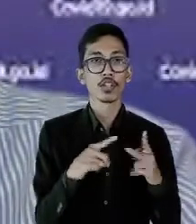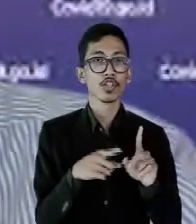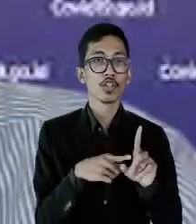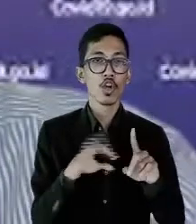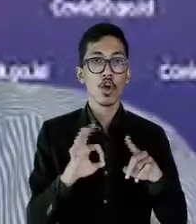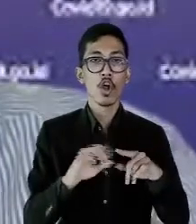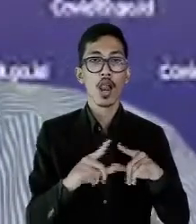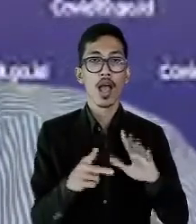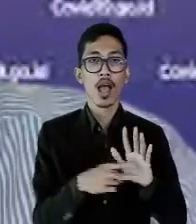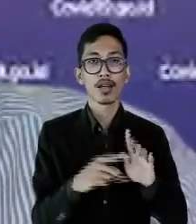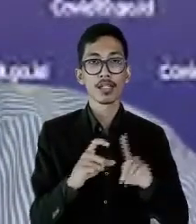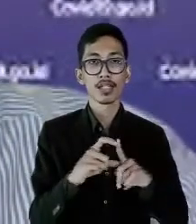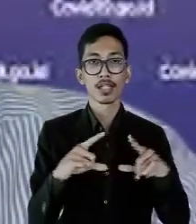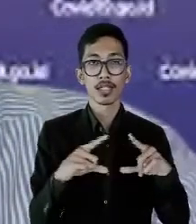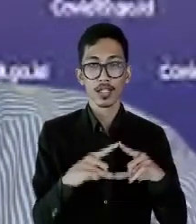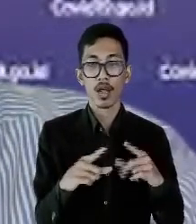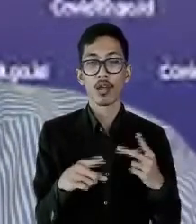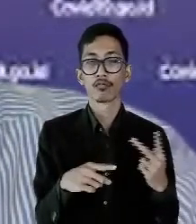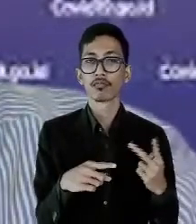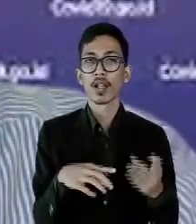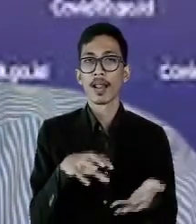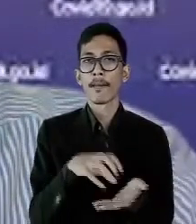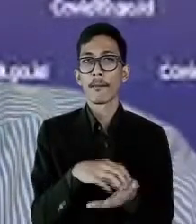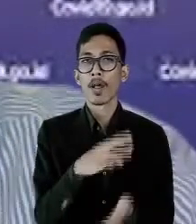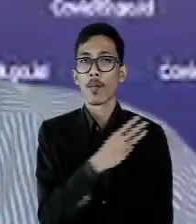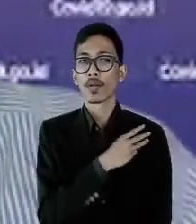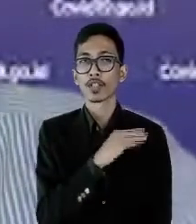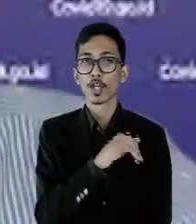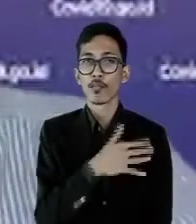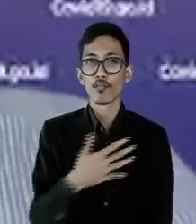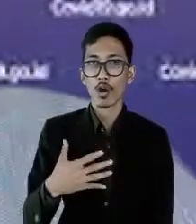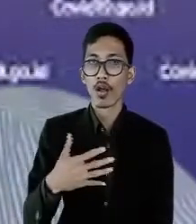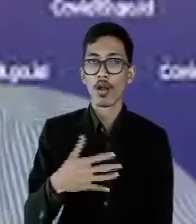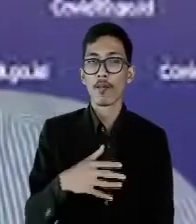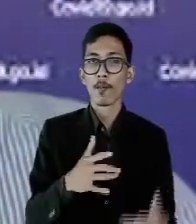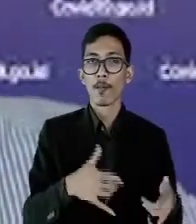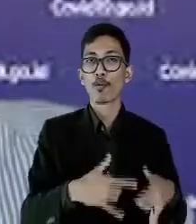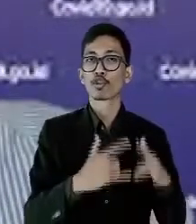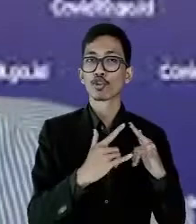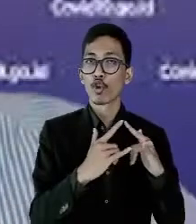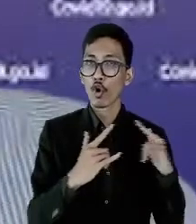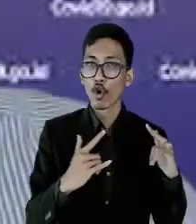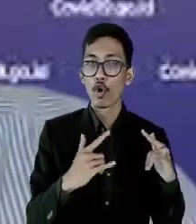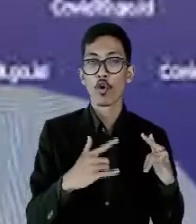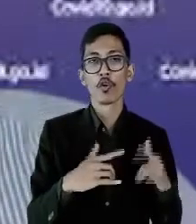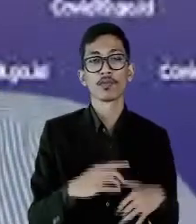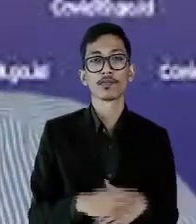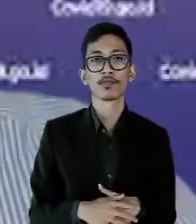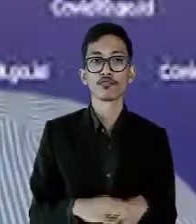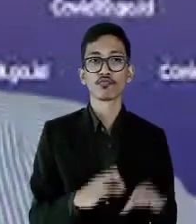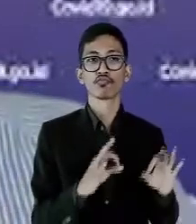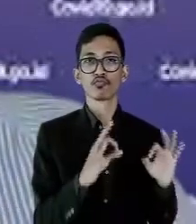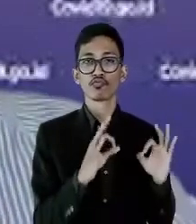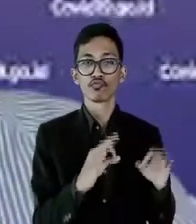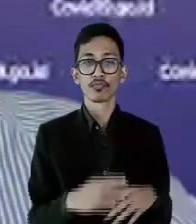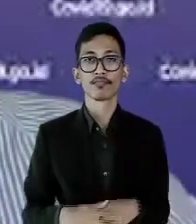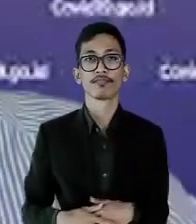Jayapura, tepatnya di area posko ya, di daerah Lanut ya. Baik, jadi